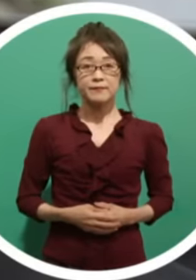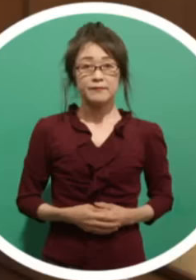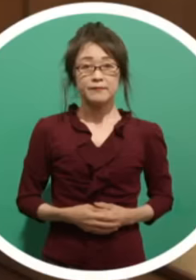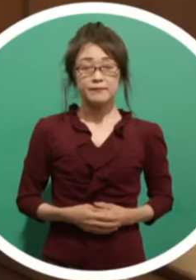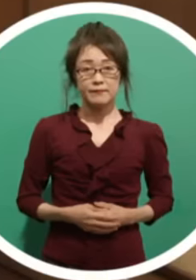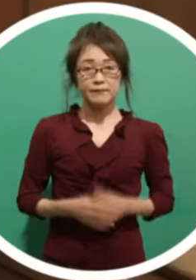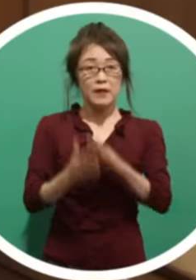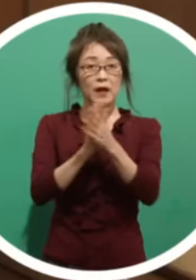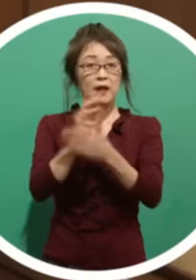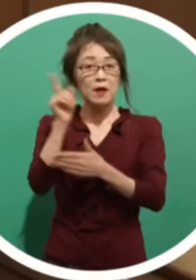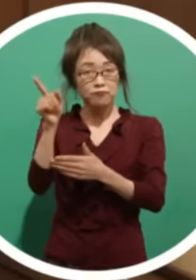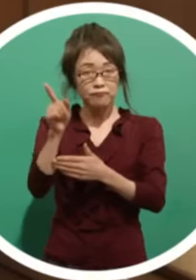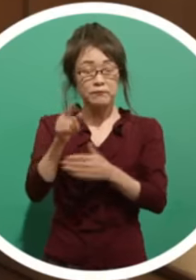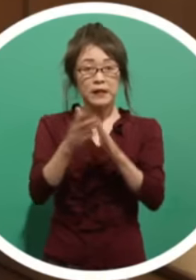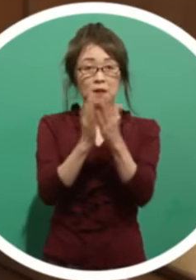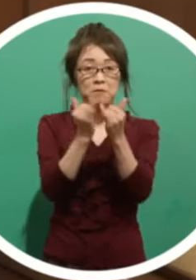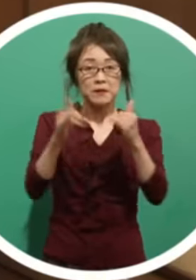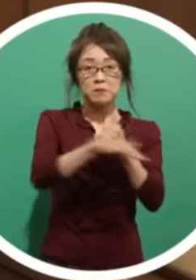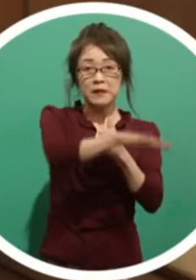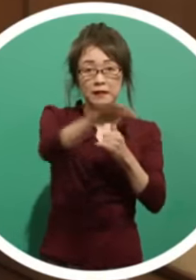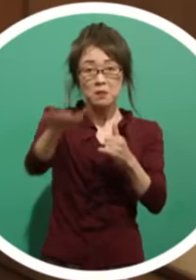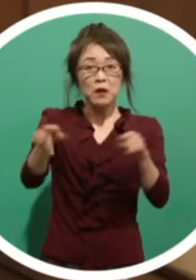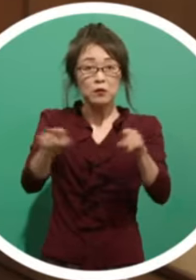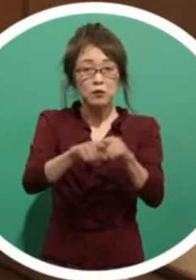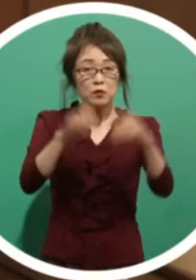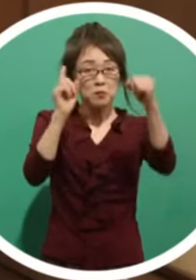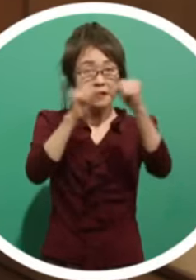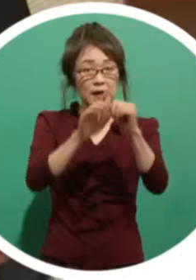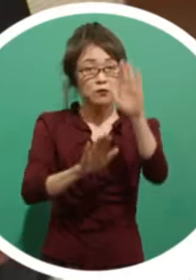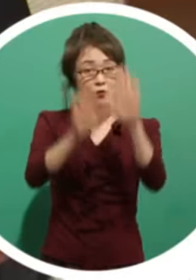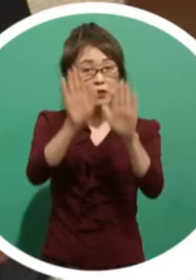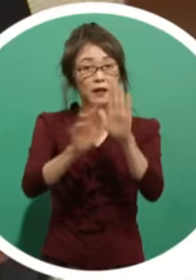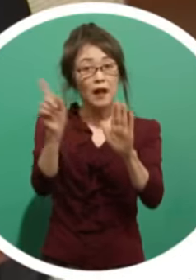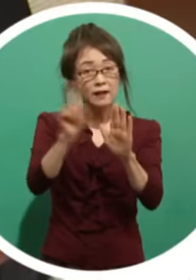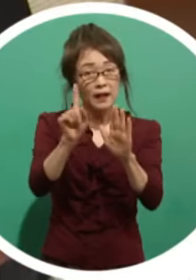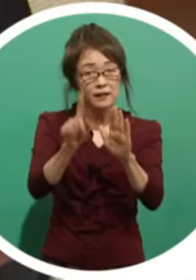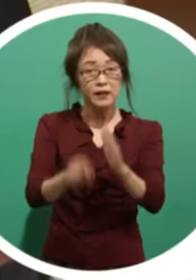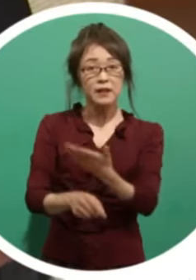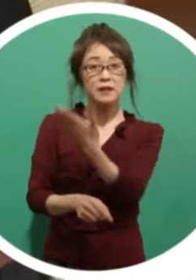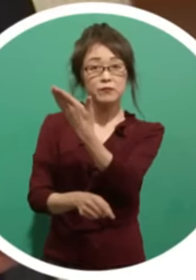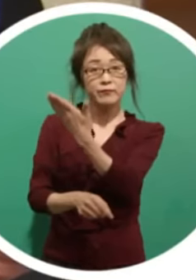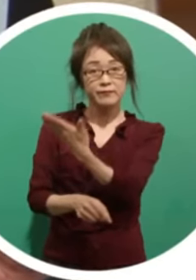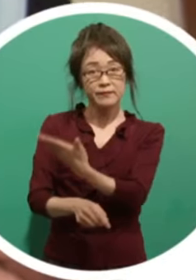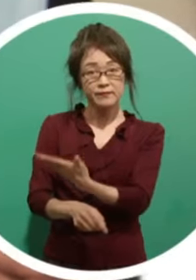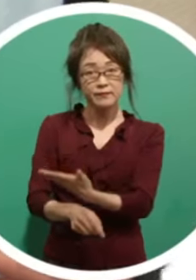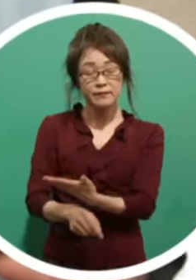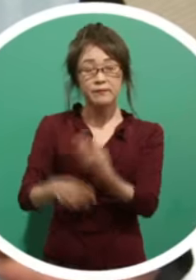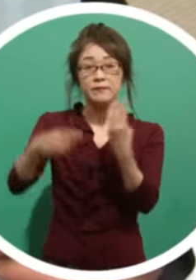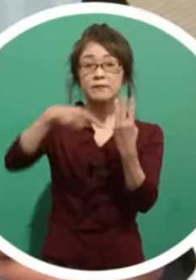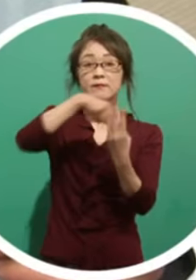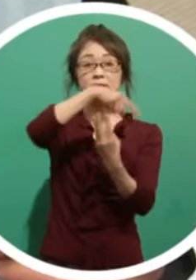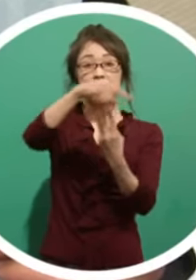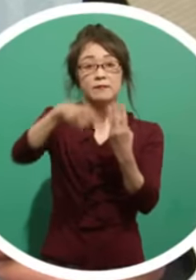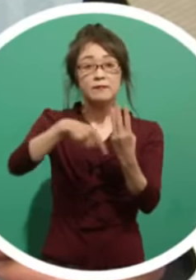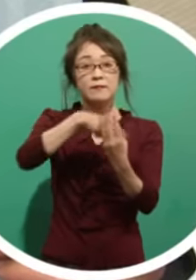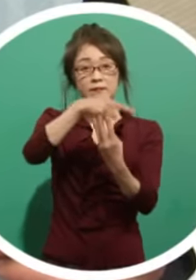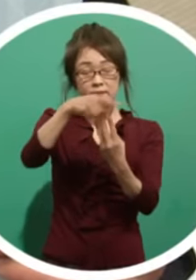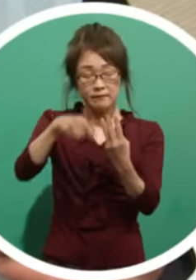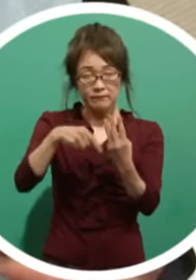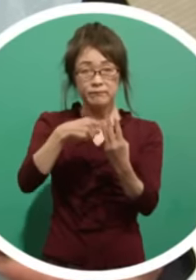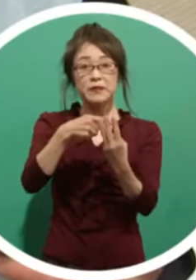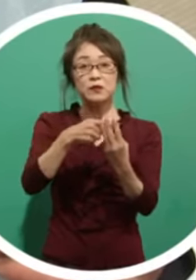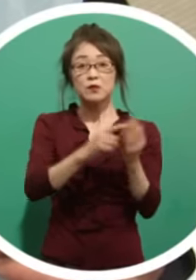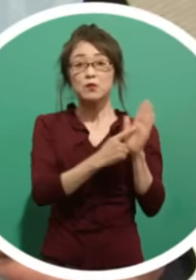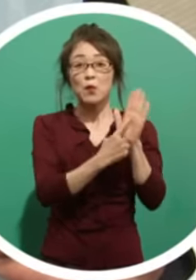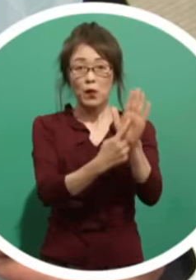。県では、県民の皆様と一緒に目指す姿として、仕事でチャレンジ、暮らしをエンジョイ、活気あふ